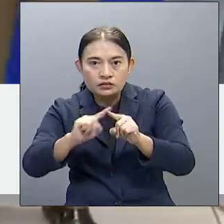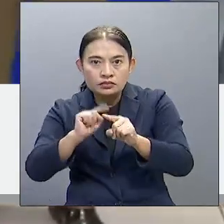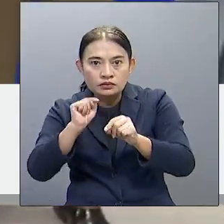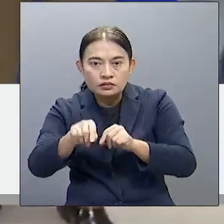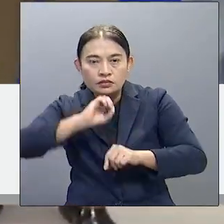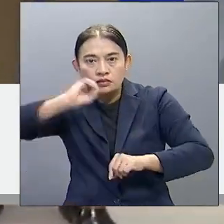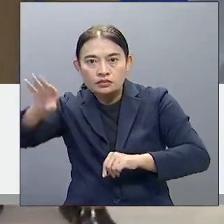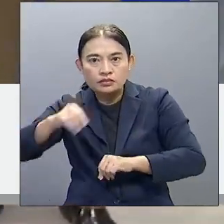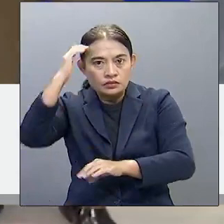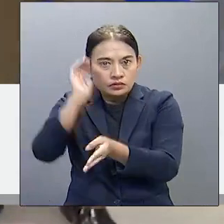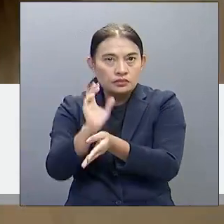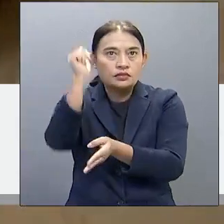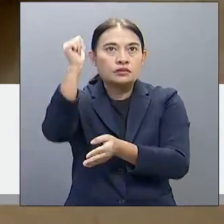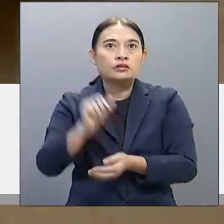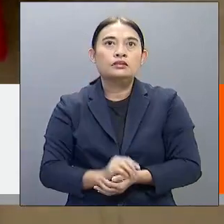ารถแจ้งเหตุได้ทันทีค่ะ